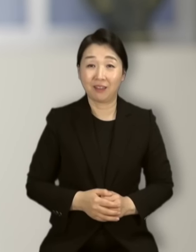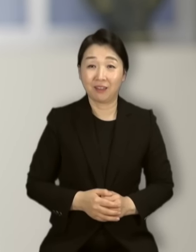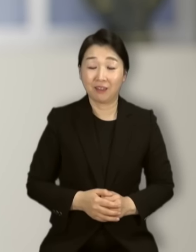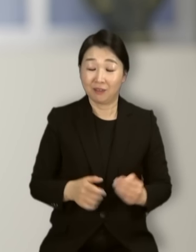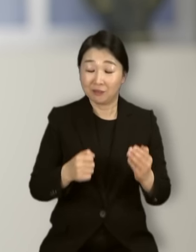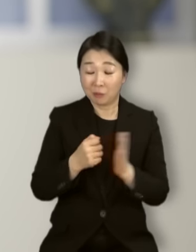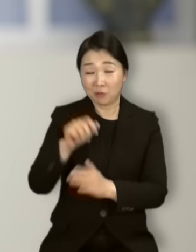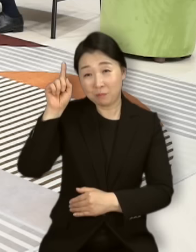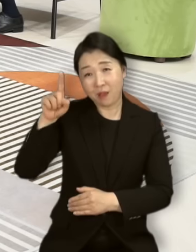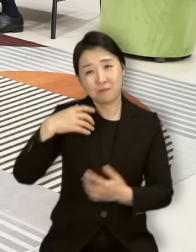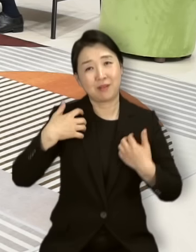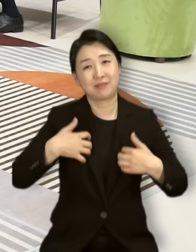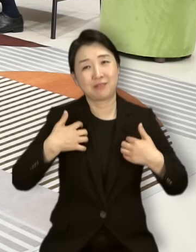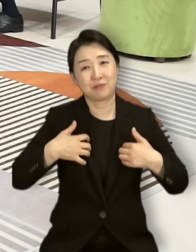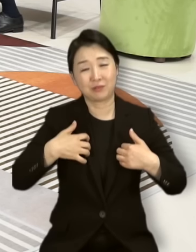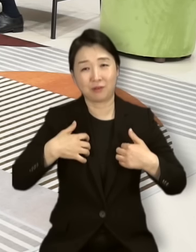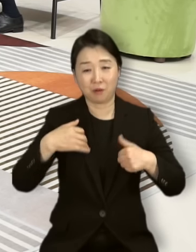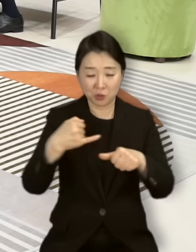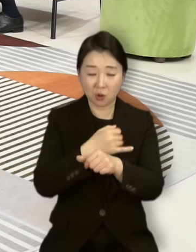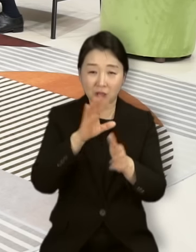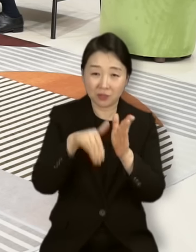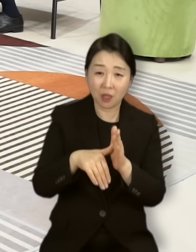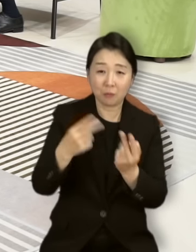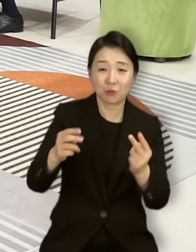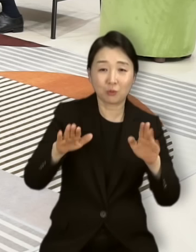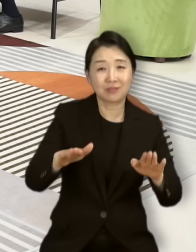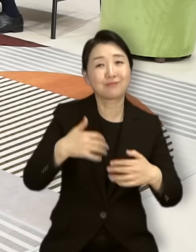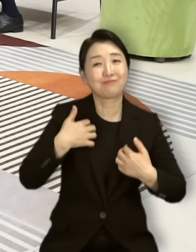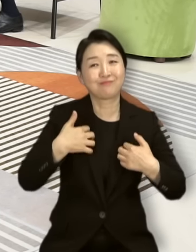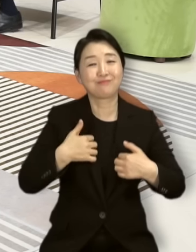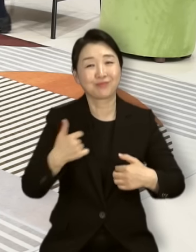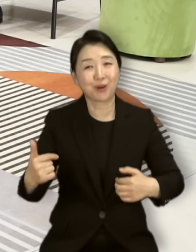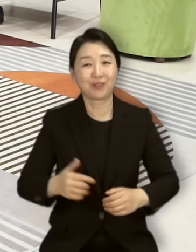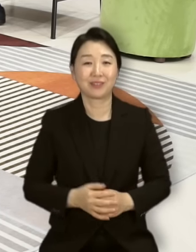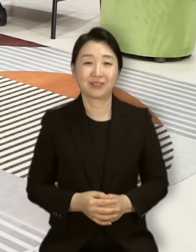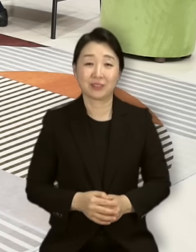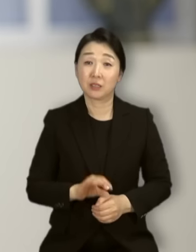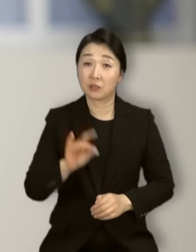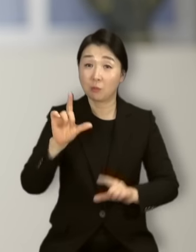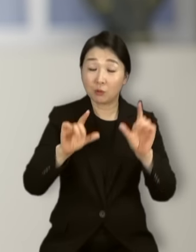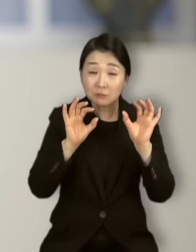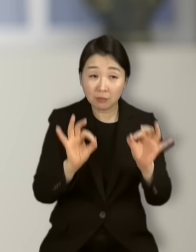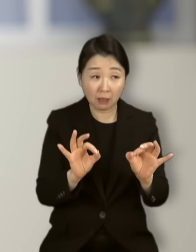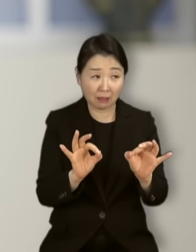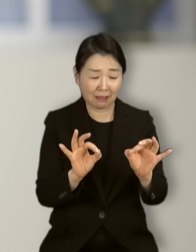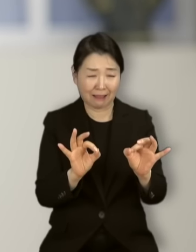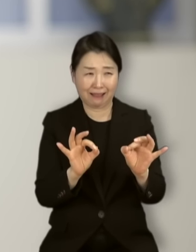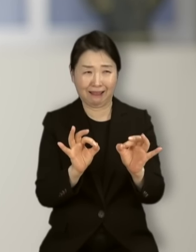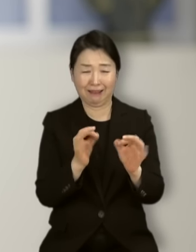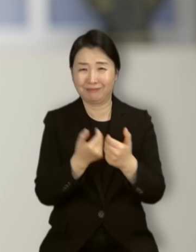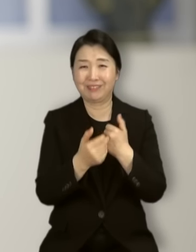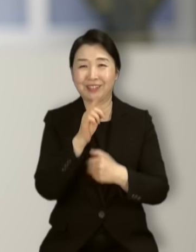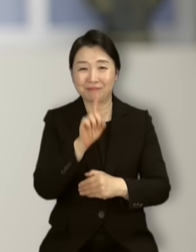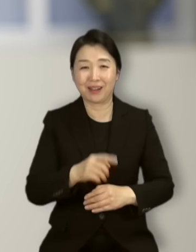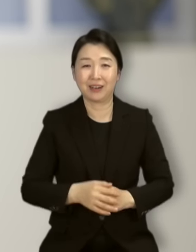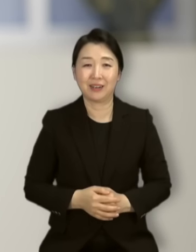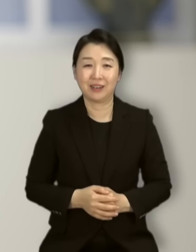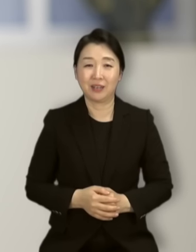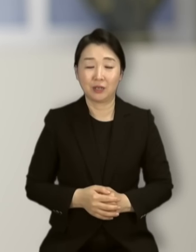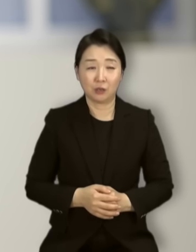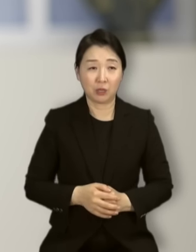아니시라고 했었죠네 첫인상은 좀 되게 차갑게 봤어요 아 두 분 다 서로가 서로를 차갑게 봤네요 그니까 약간